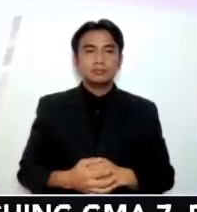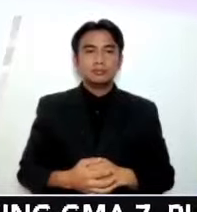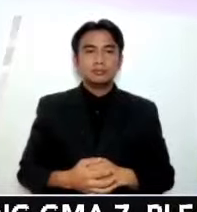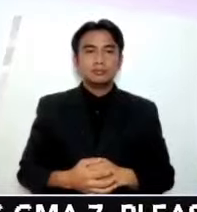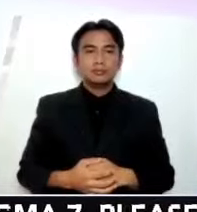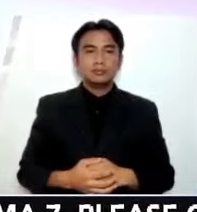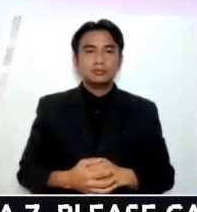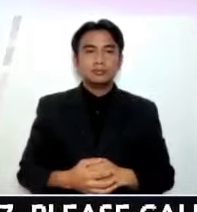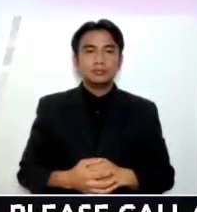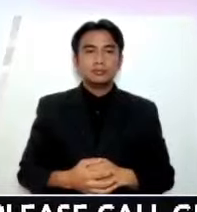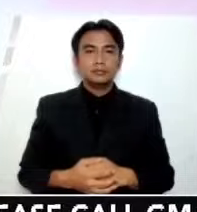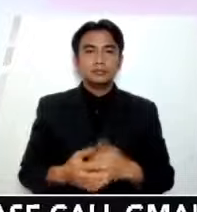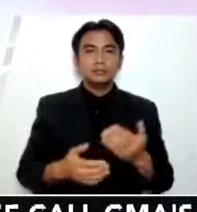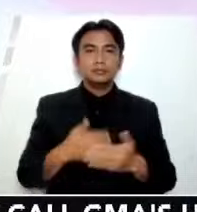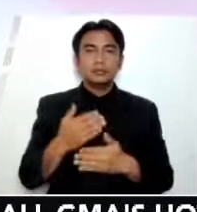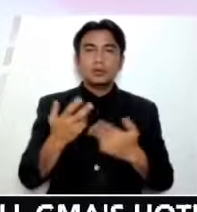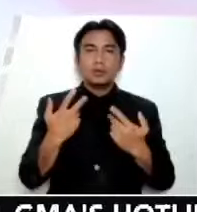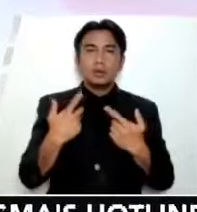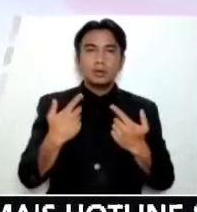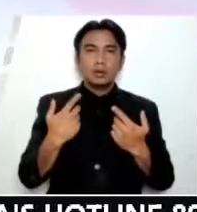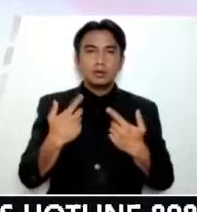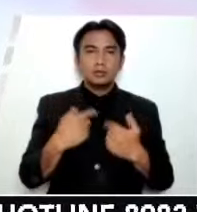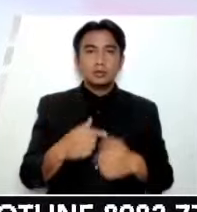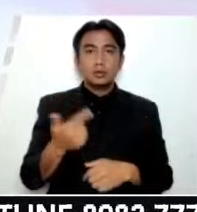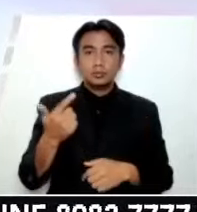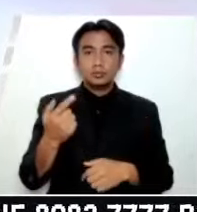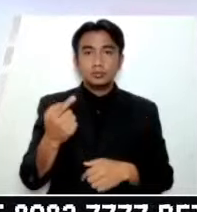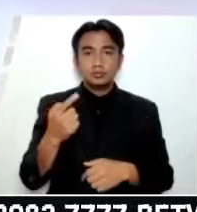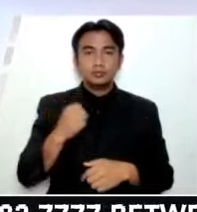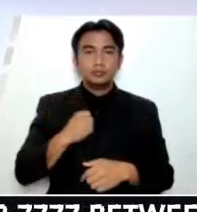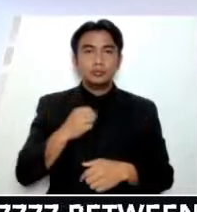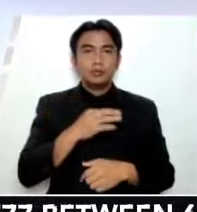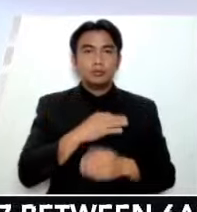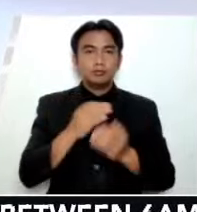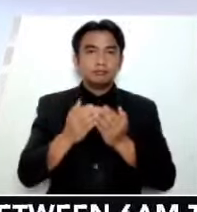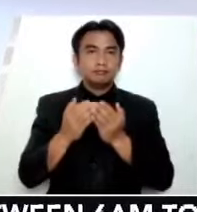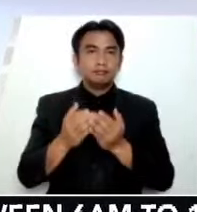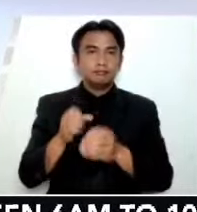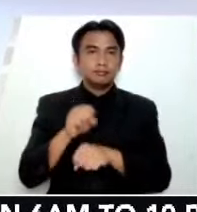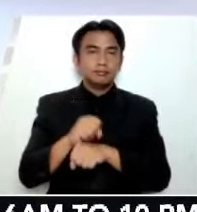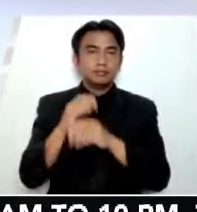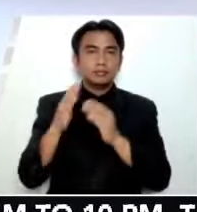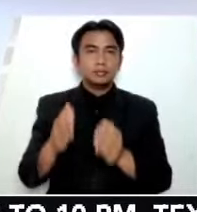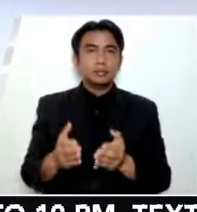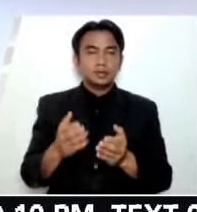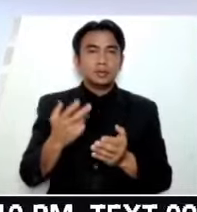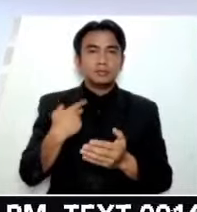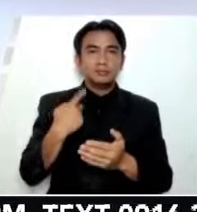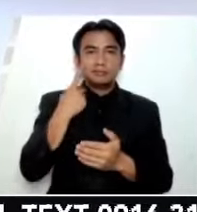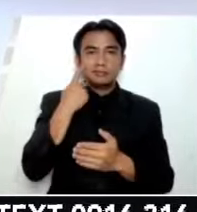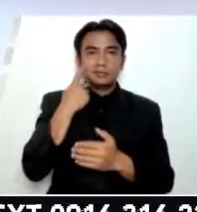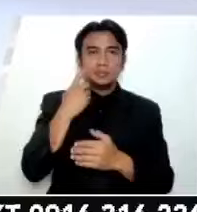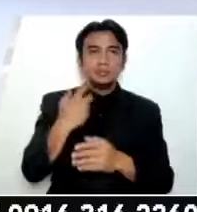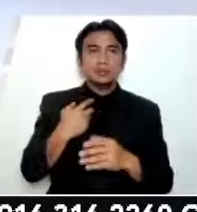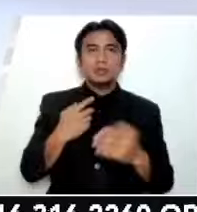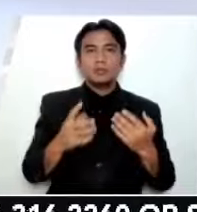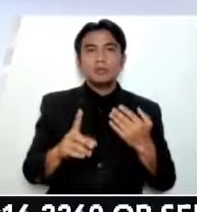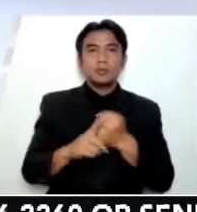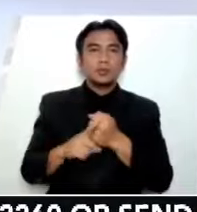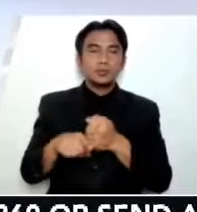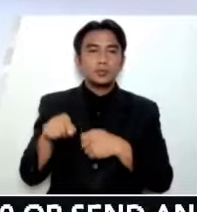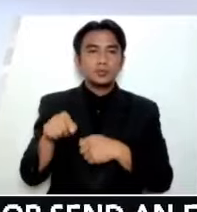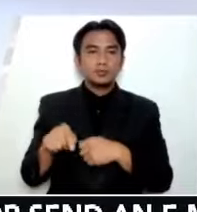Nakauwi na sa Pilipinas ang 21 tripulanteng Pinoy na sakay ng barkong inatake ng grupong Houthi. Pero ang isa pa nilang